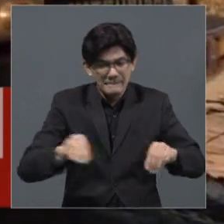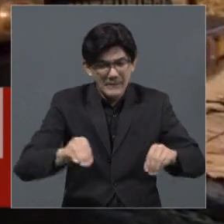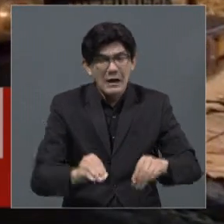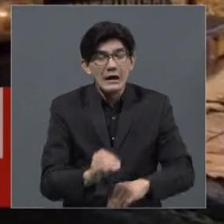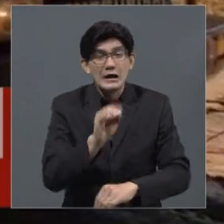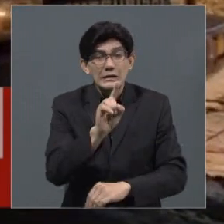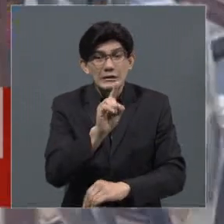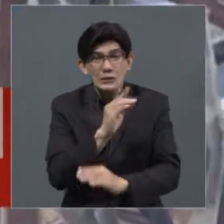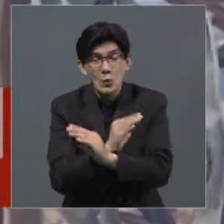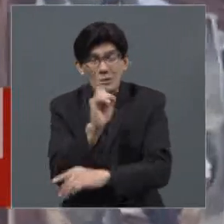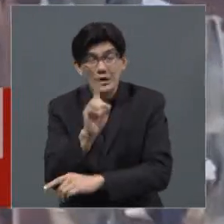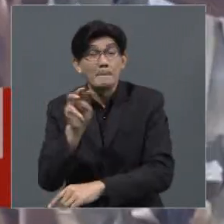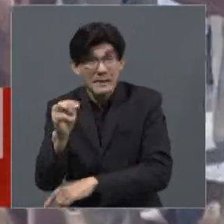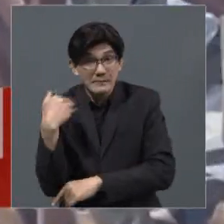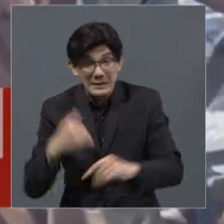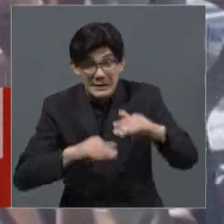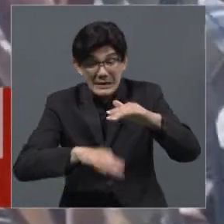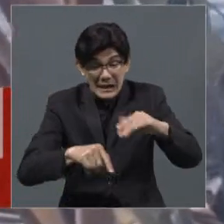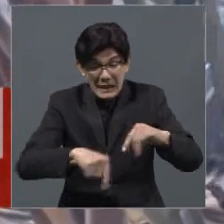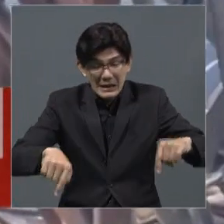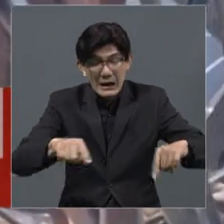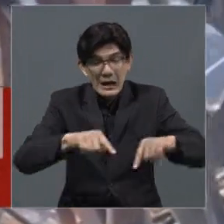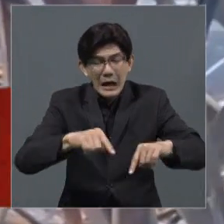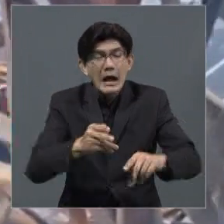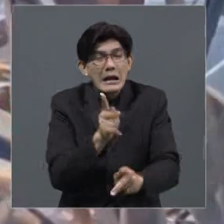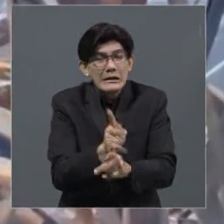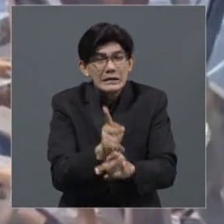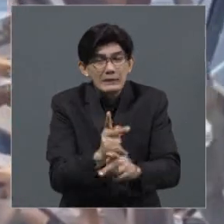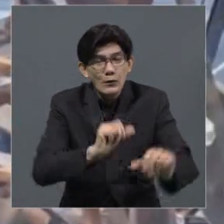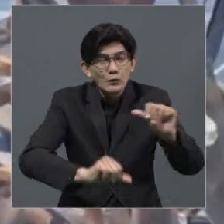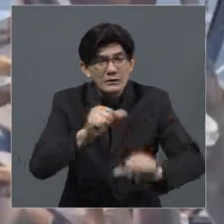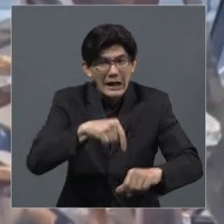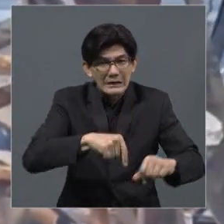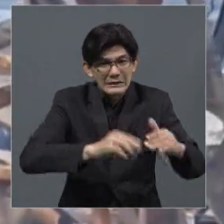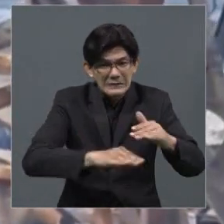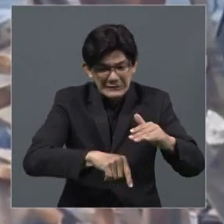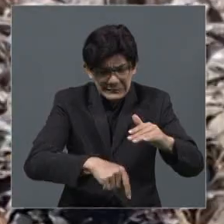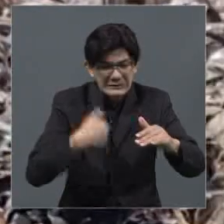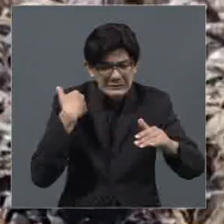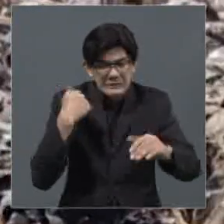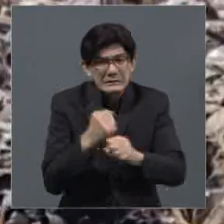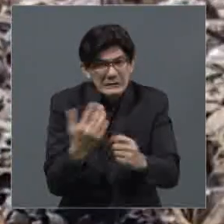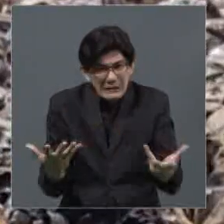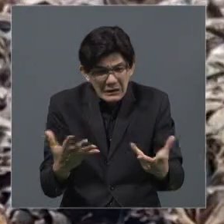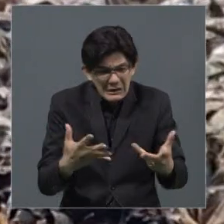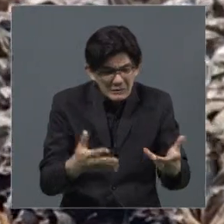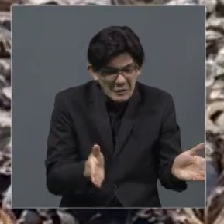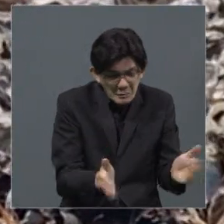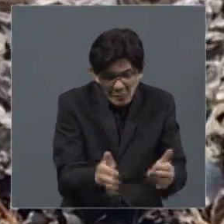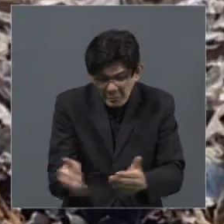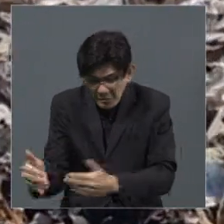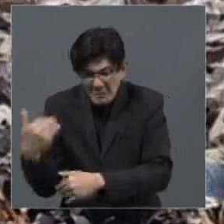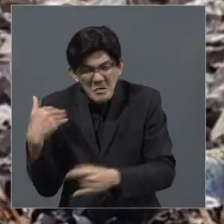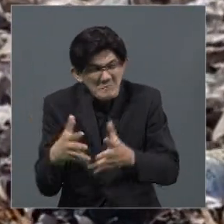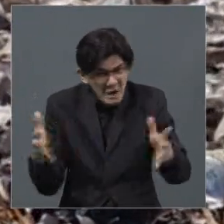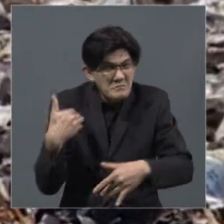แต่ว่าข้างใต้เนี่ยฮะมันเป็นบ่อสำหรับเก็บสารเคมีที่ขัดกร่อนไม่สามารถเก็บในถังได้และมีหลายบ่อด้วยแล้วข้างล่